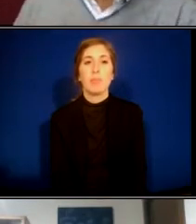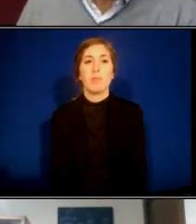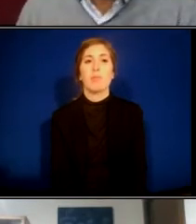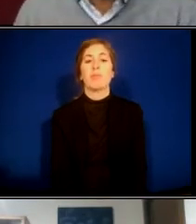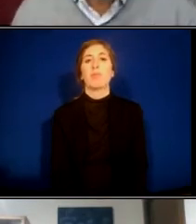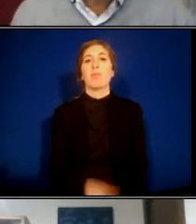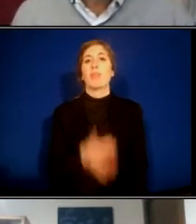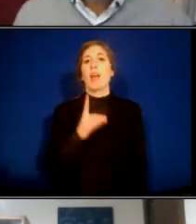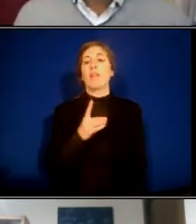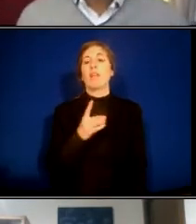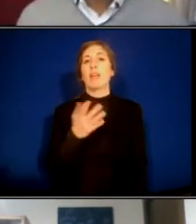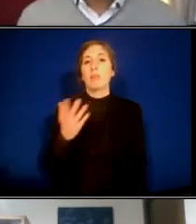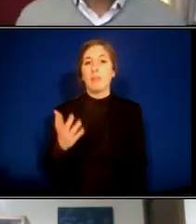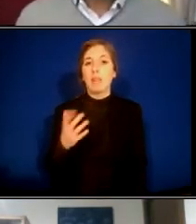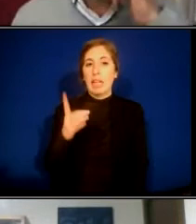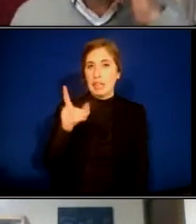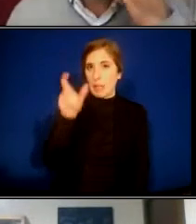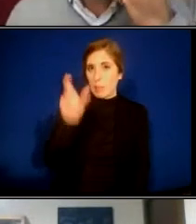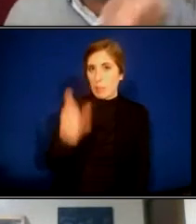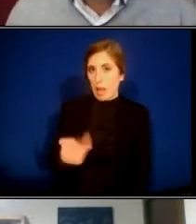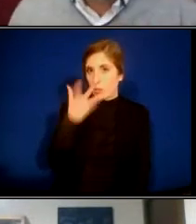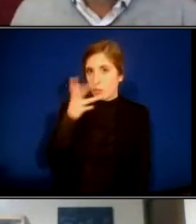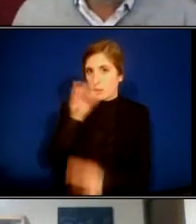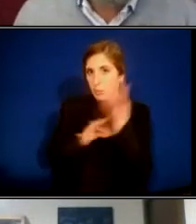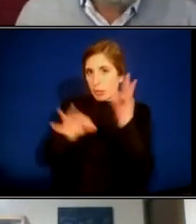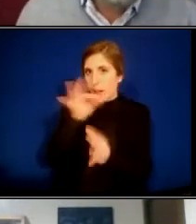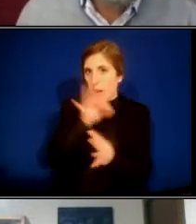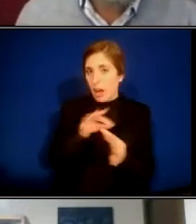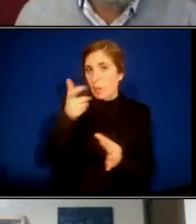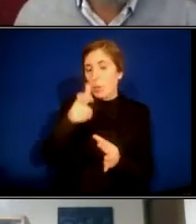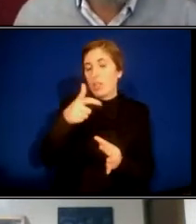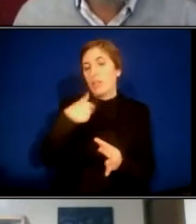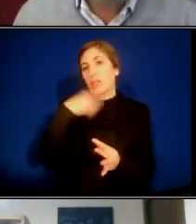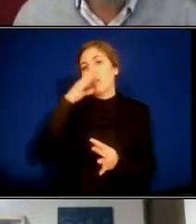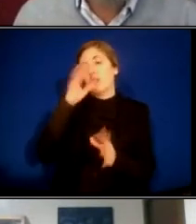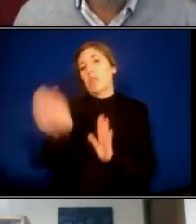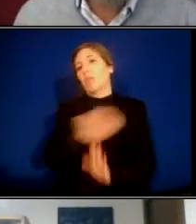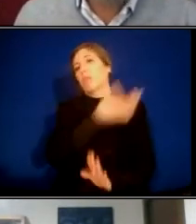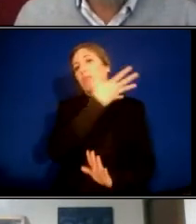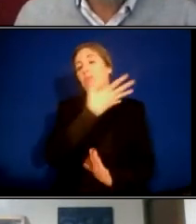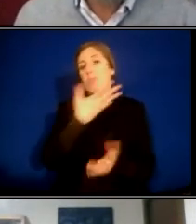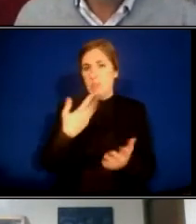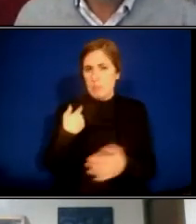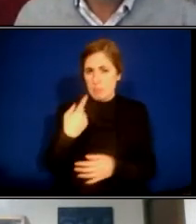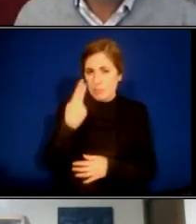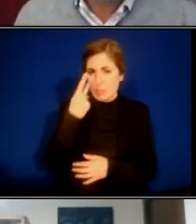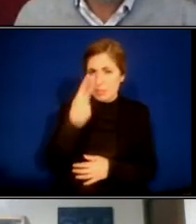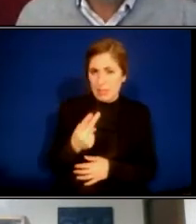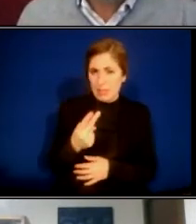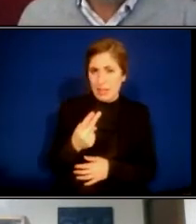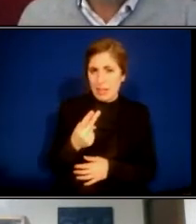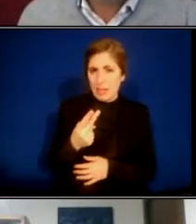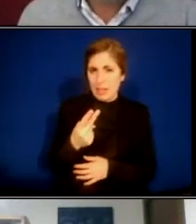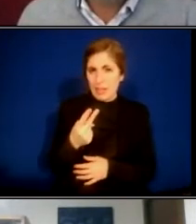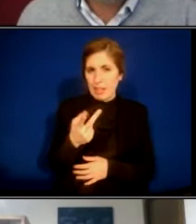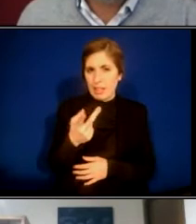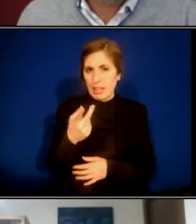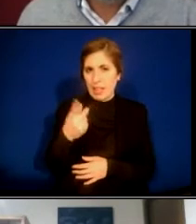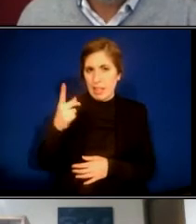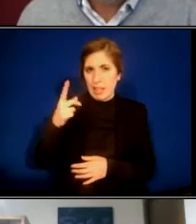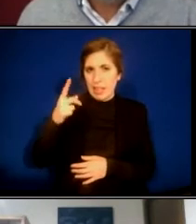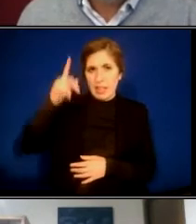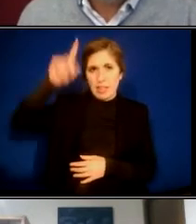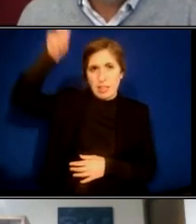Non so, Damiano, se ci vuoi spiegare, perché io l'ho buttato lì, ma si vedono chiaramente degli infusori, che credo, no?